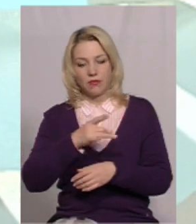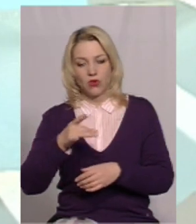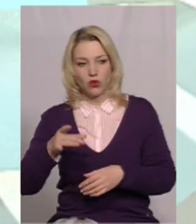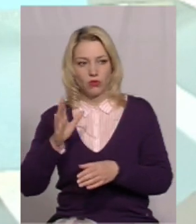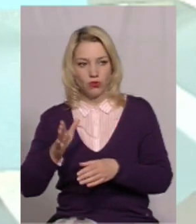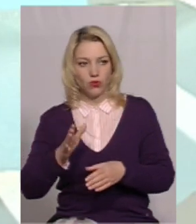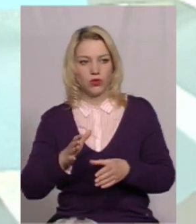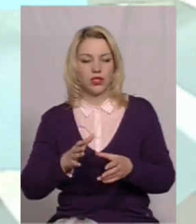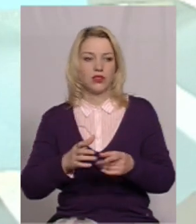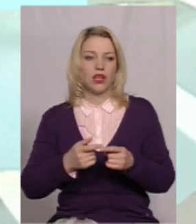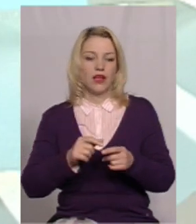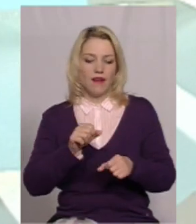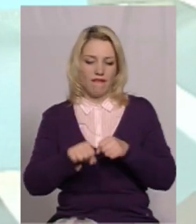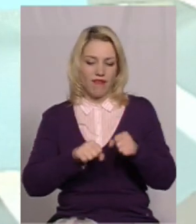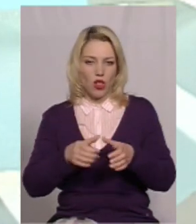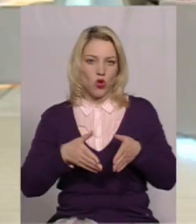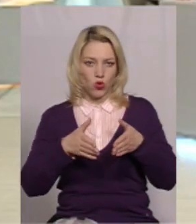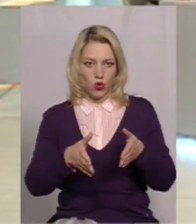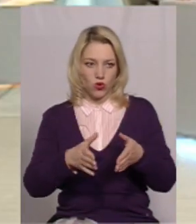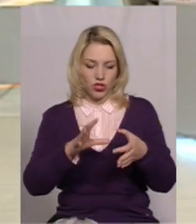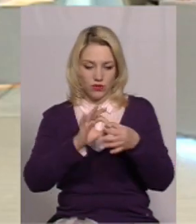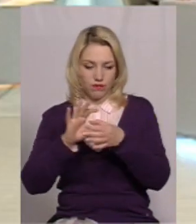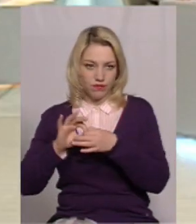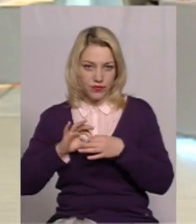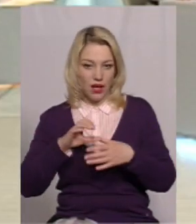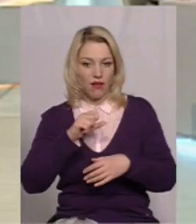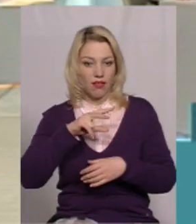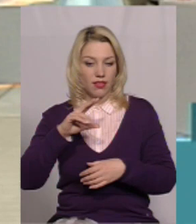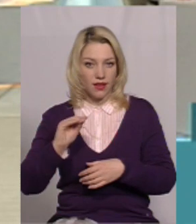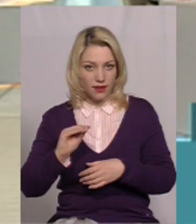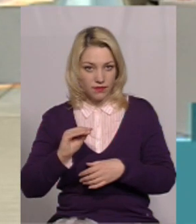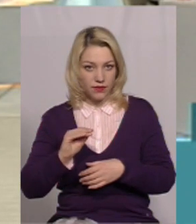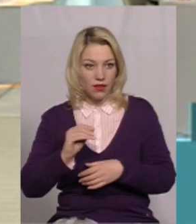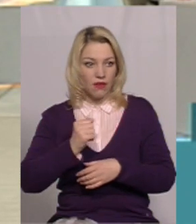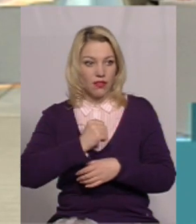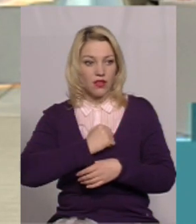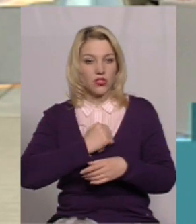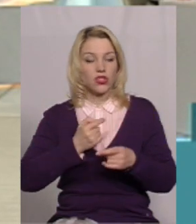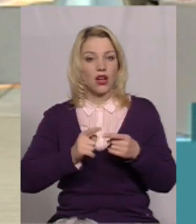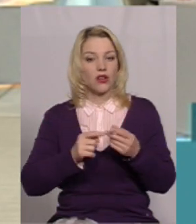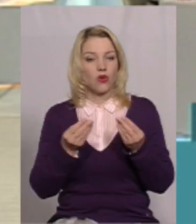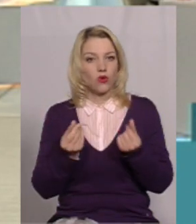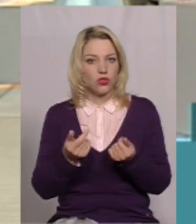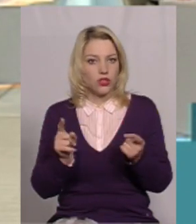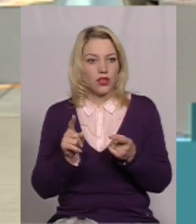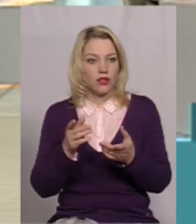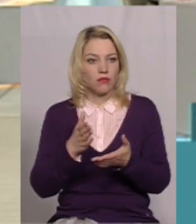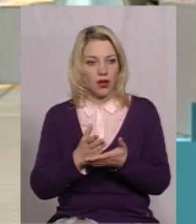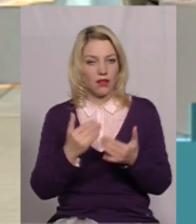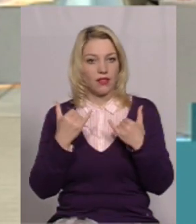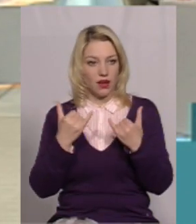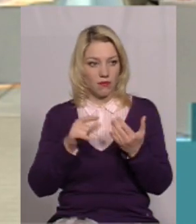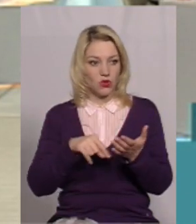будуть зв'язані магістральними велодоріжками. Ну, на жаль, в міру тих фінансів, які має